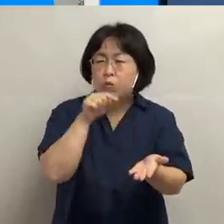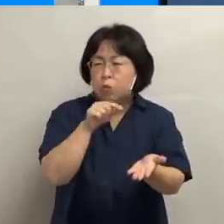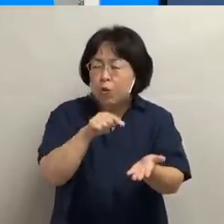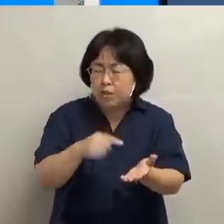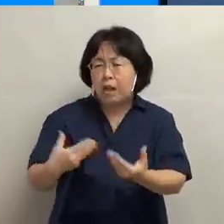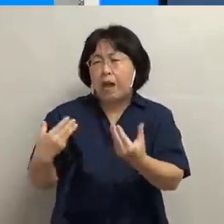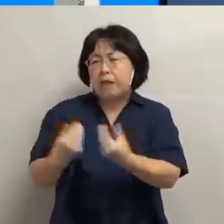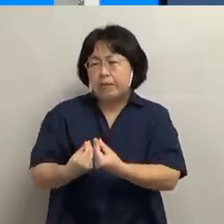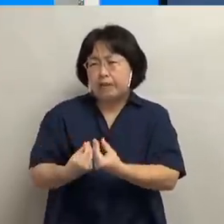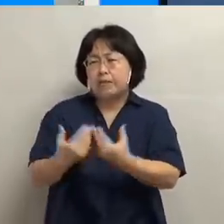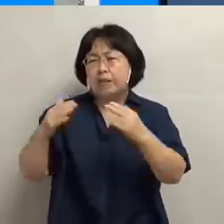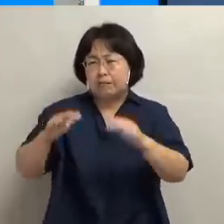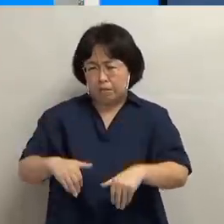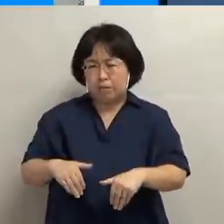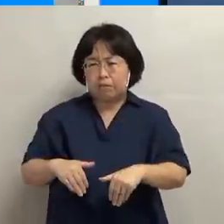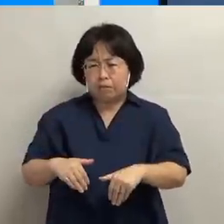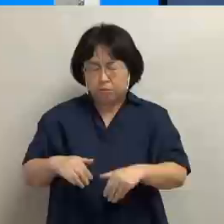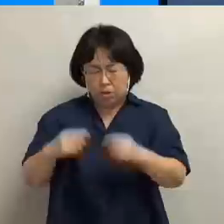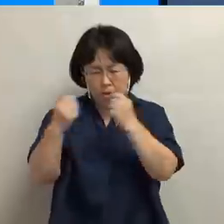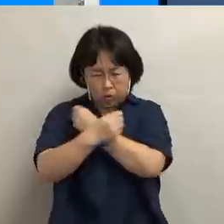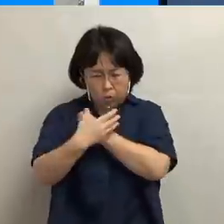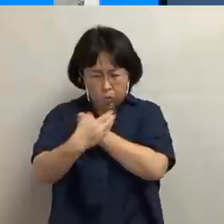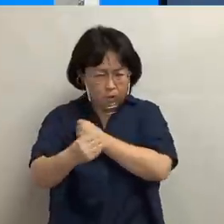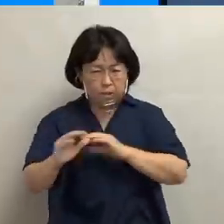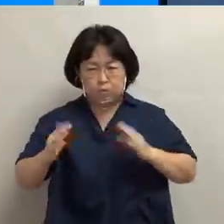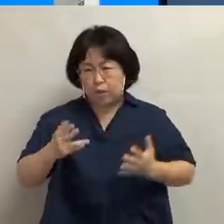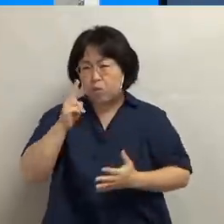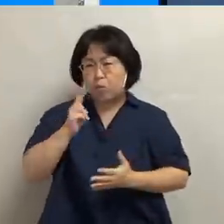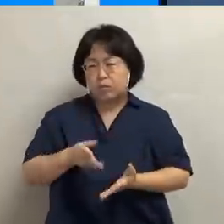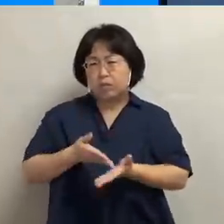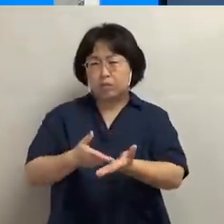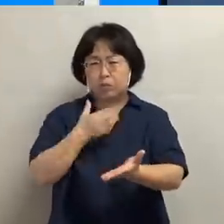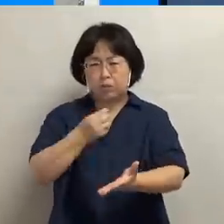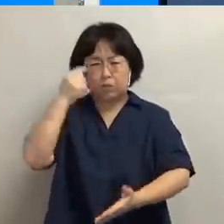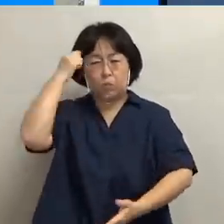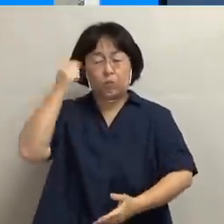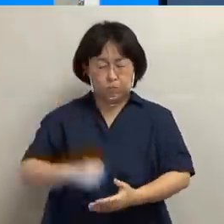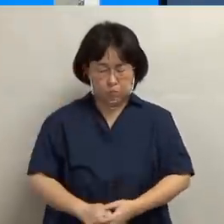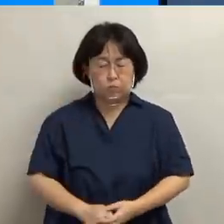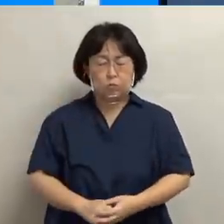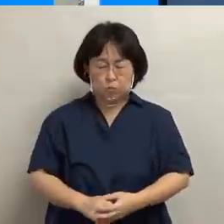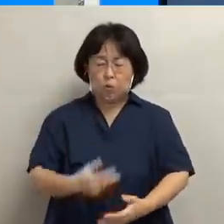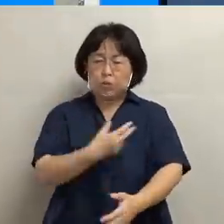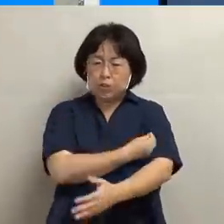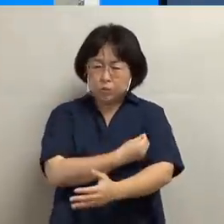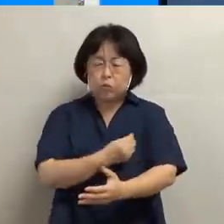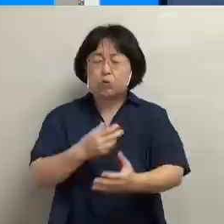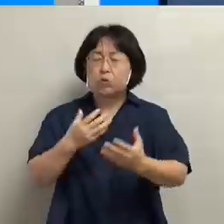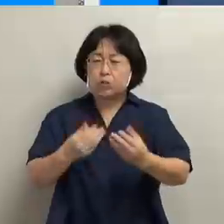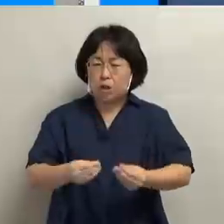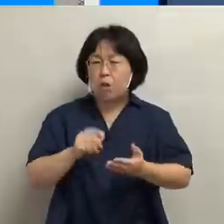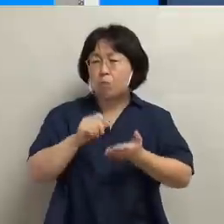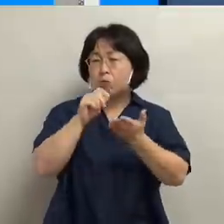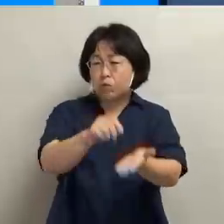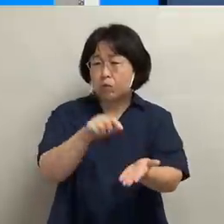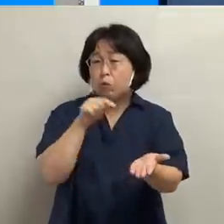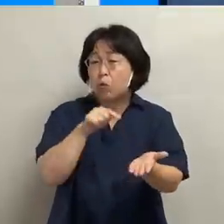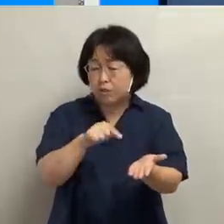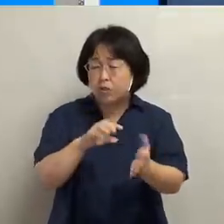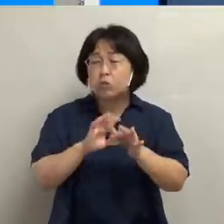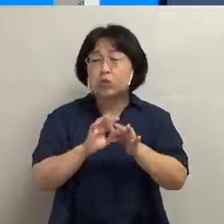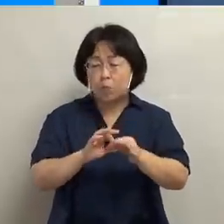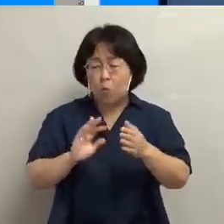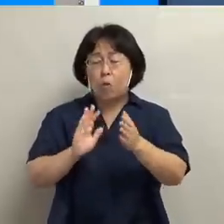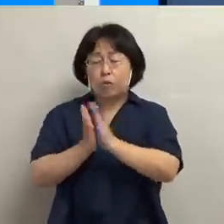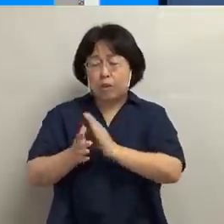でこれは誤解のないようにエアの申し上げておきたいと思いますあの子のインセンティブについて言うと町内もでも